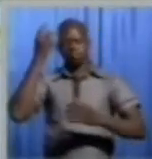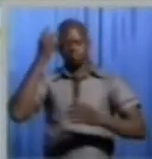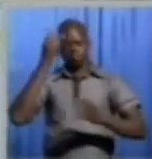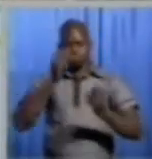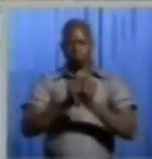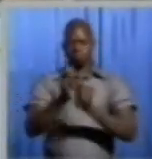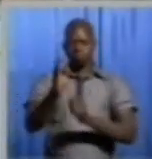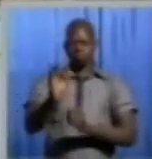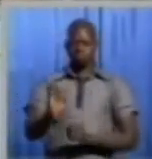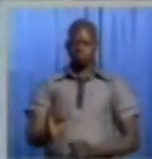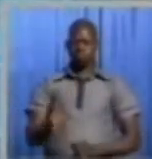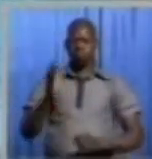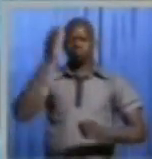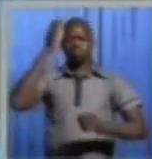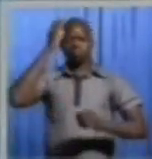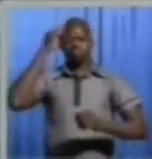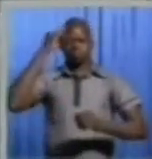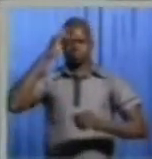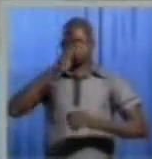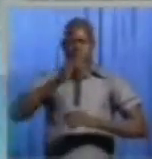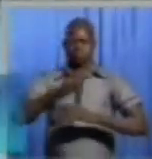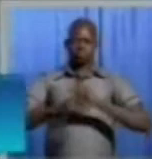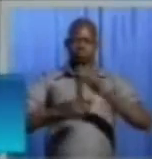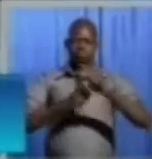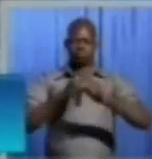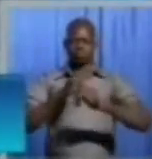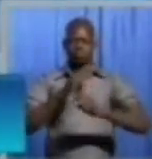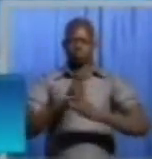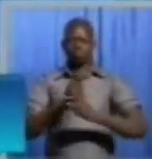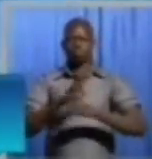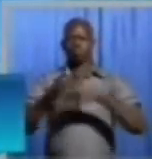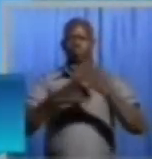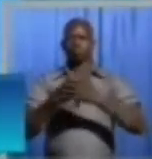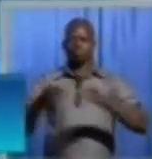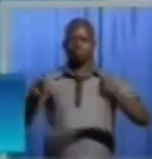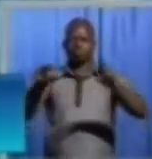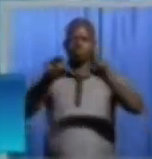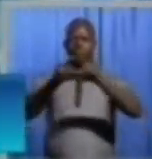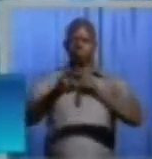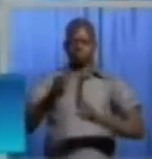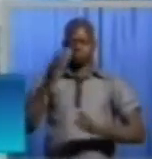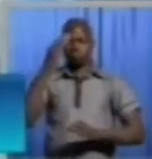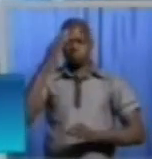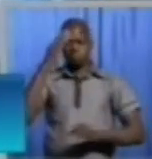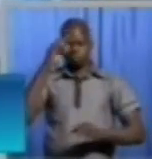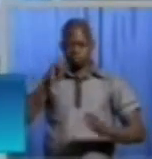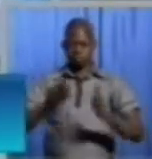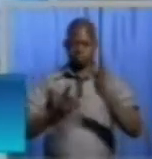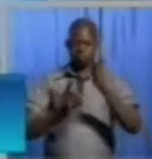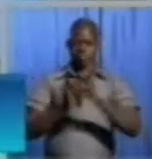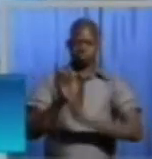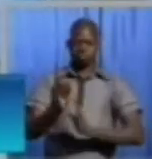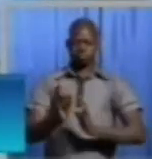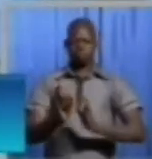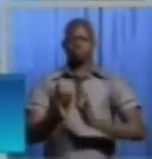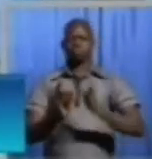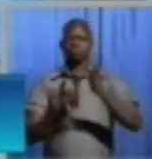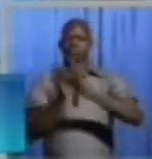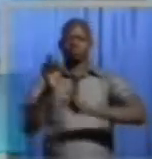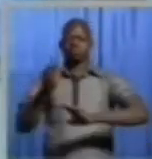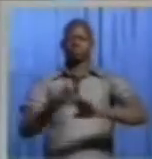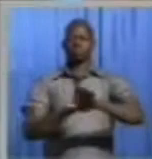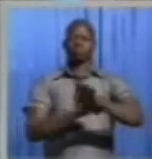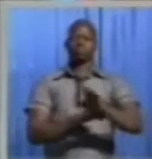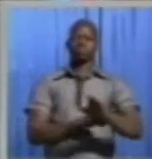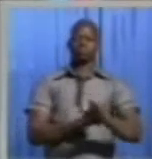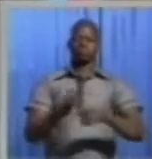Faso. Car pour la communauté du destin, tous sont unanimes à reconnaître que croissance et développement durable